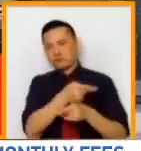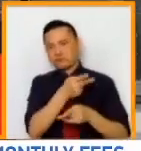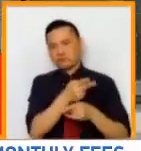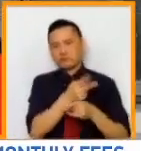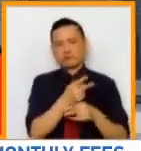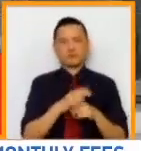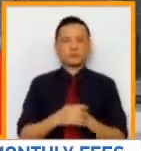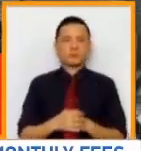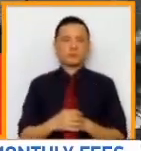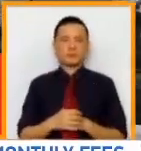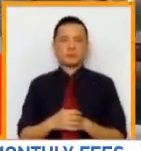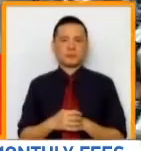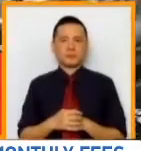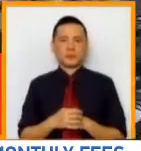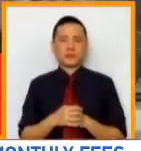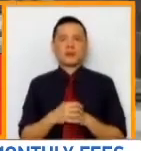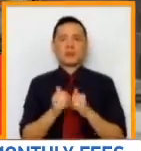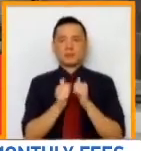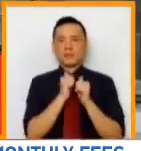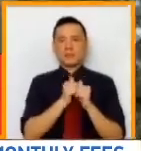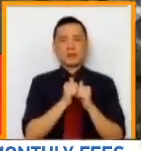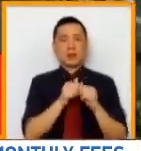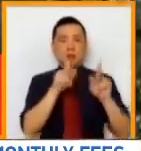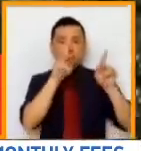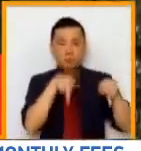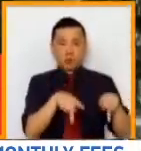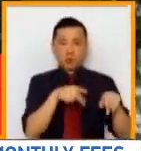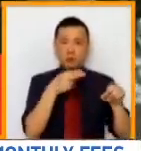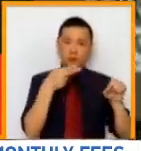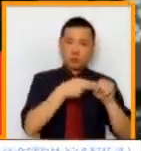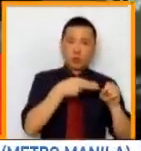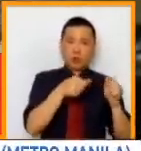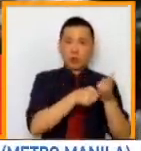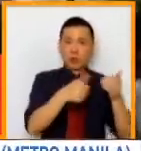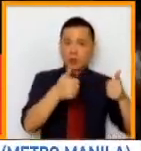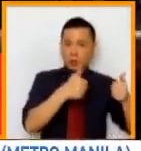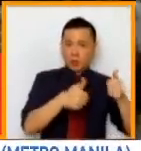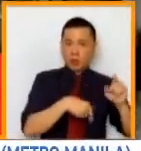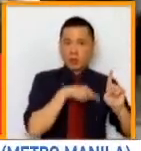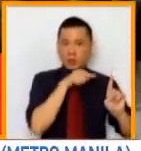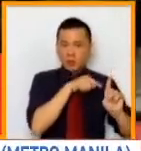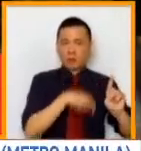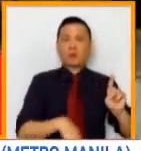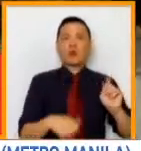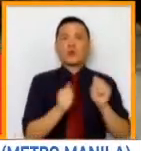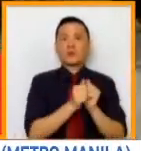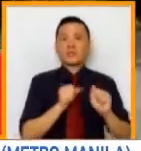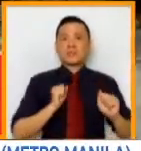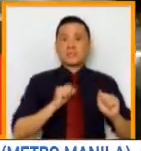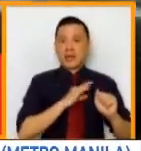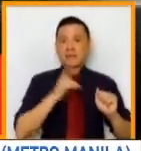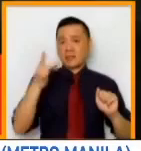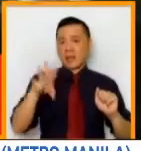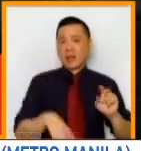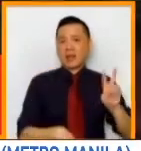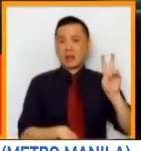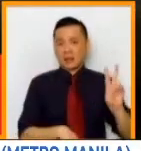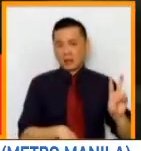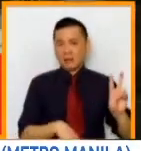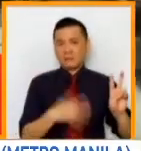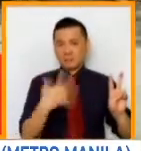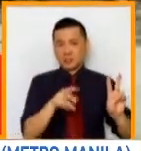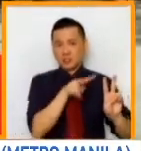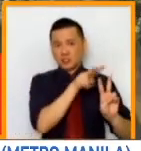at isang staff, ganun ba? O paano? Yes po, tama po yun. Kandidato lang at isang kasama, at pwedeng pumasok doon